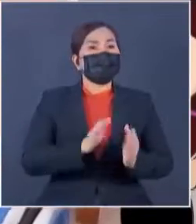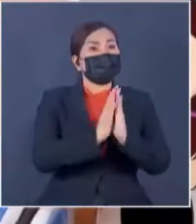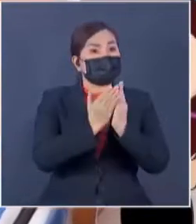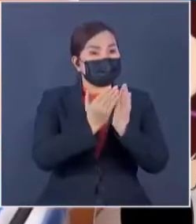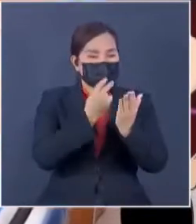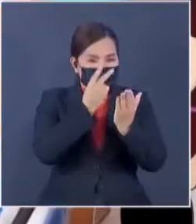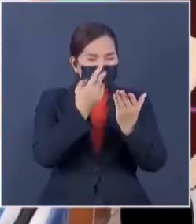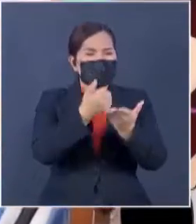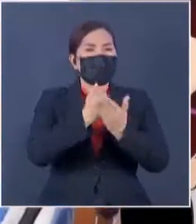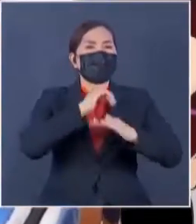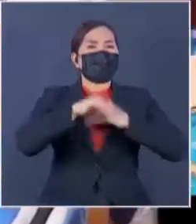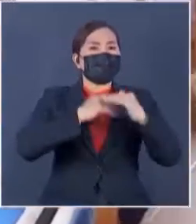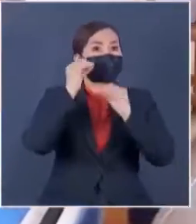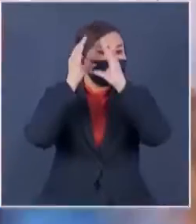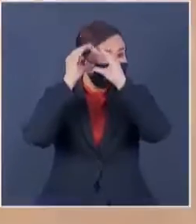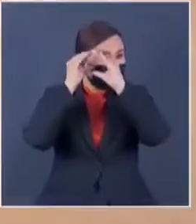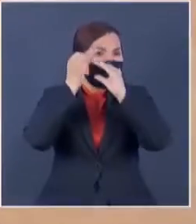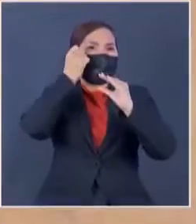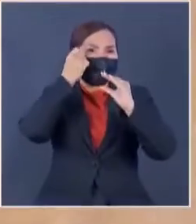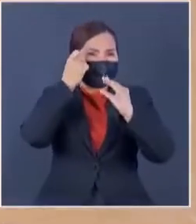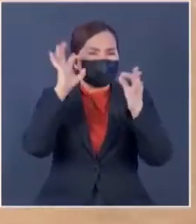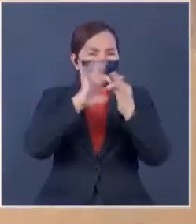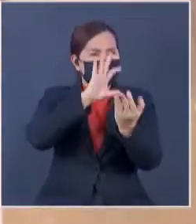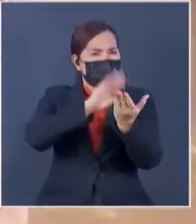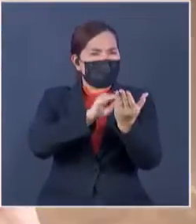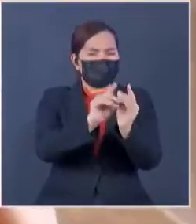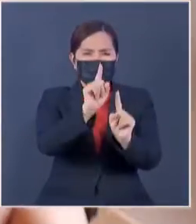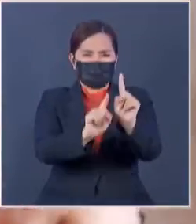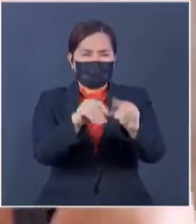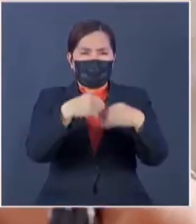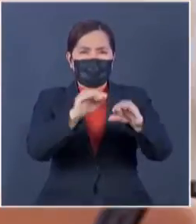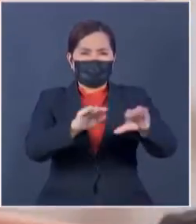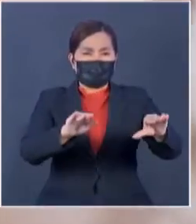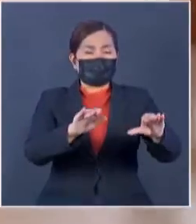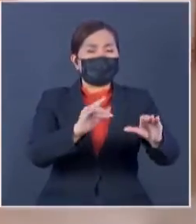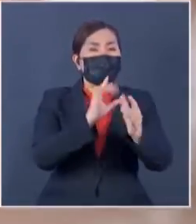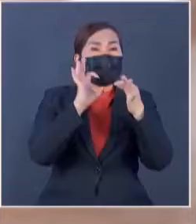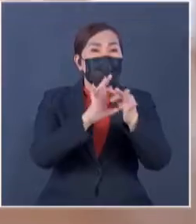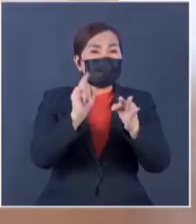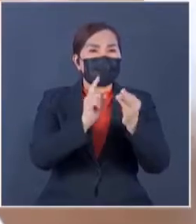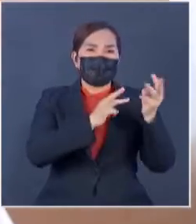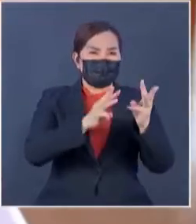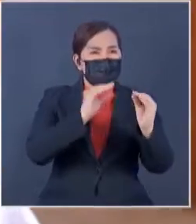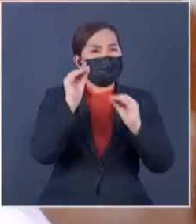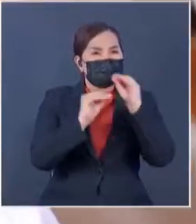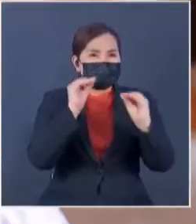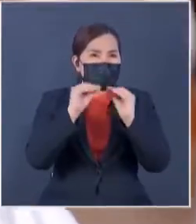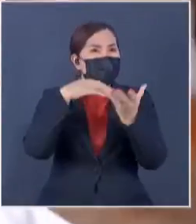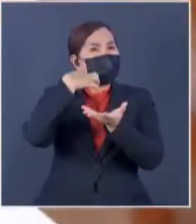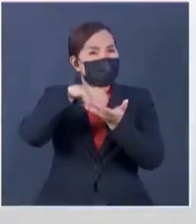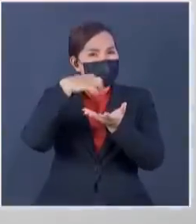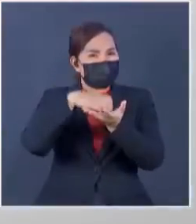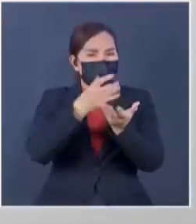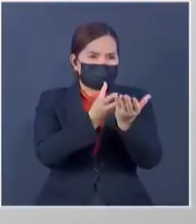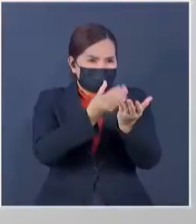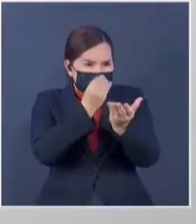ช่วยพัฒนาสมองและเสริมสร้างความเข้าใจในเรื่องสถิติให้กับเด็กไทยผ่านนิทานเรื่องต่างๆครับโดยนิทานนั้นก็จะดำเนินเรื่องราว